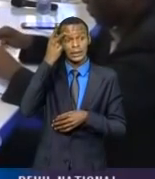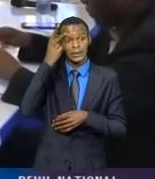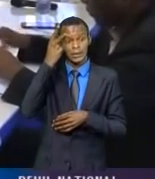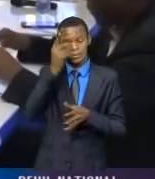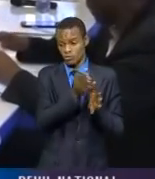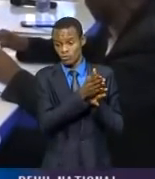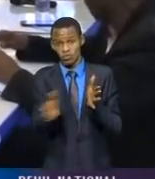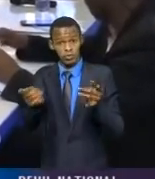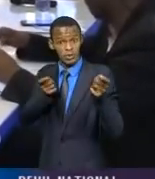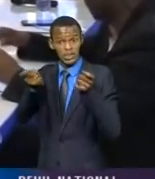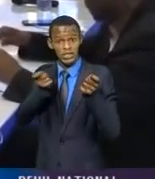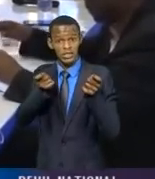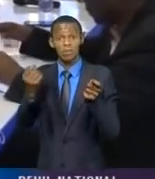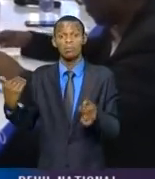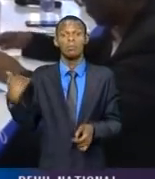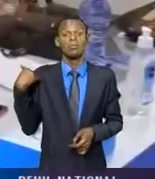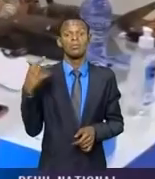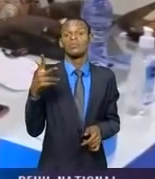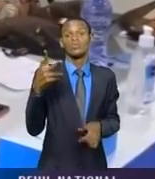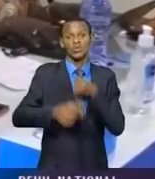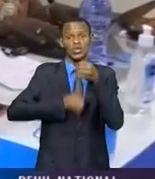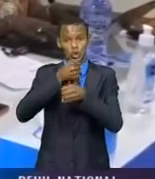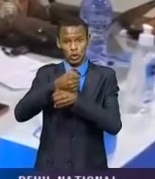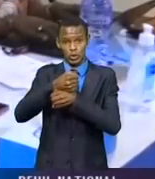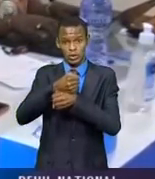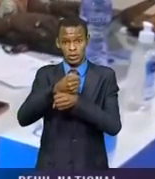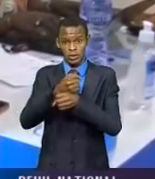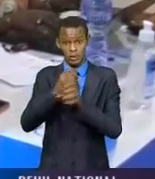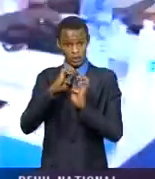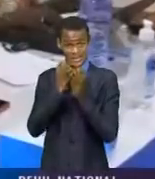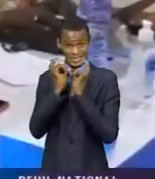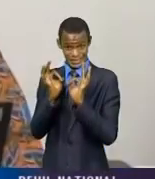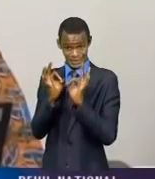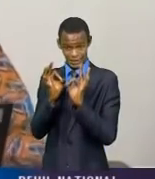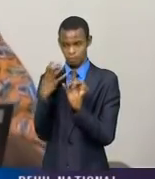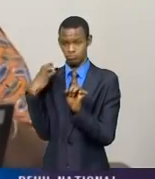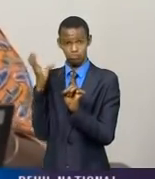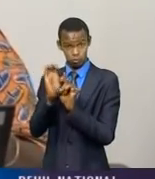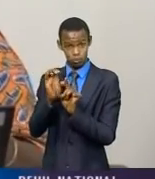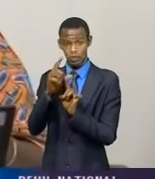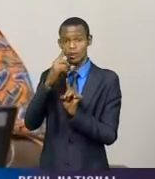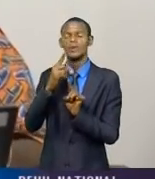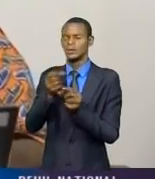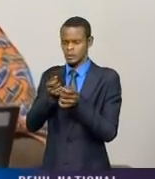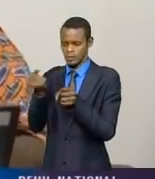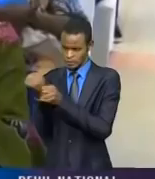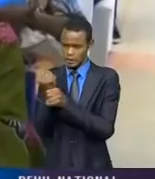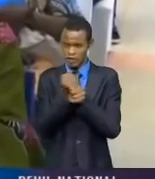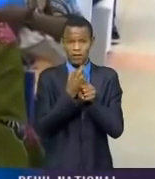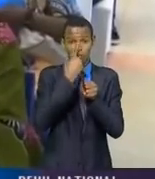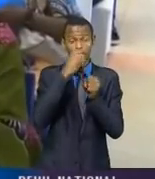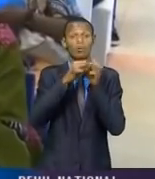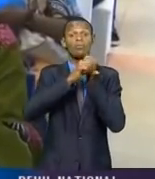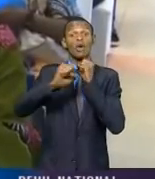cette nouvelle équipe s'engage dans une démarche de continuité basée sur la promotion de la femme à travers le support médiatique avec